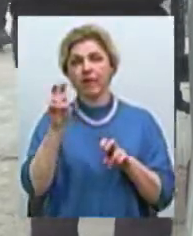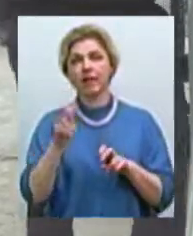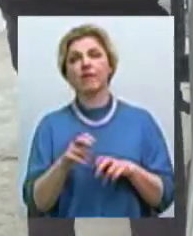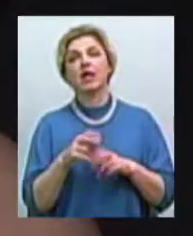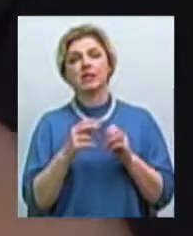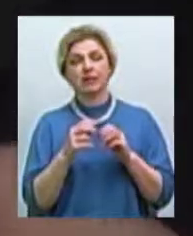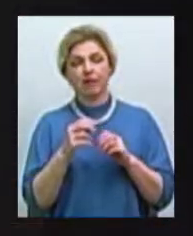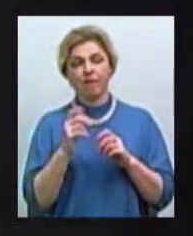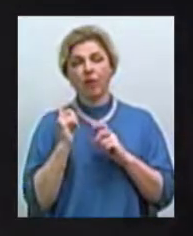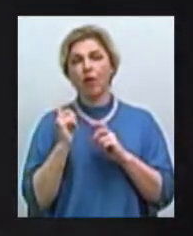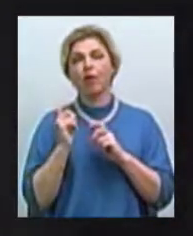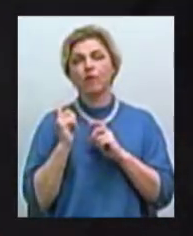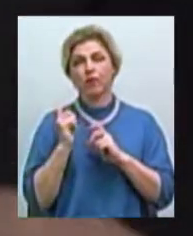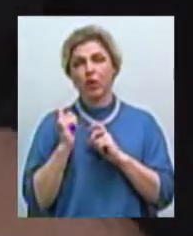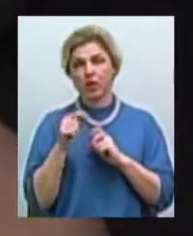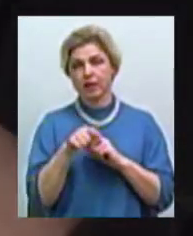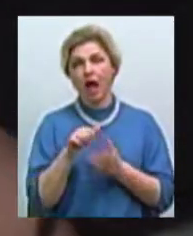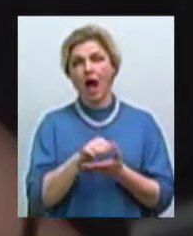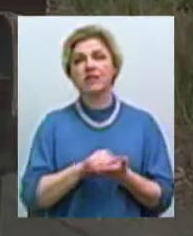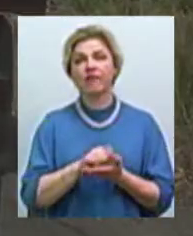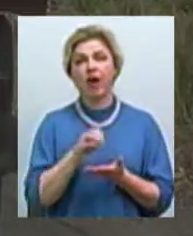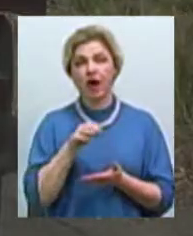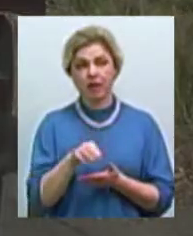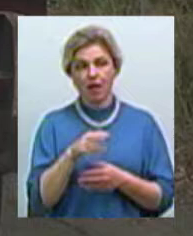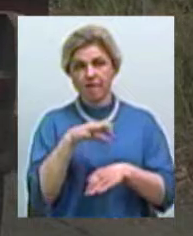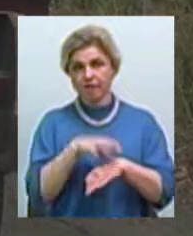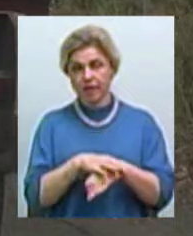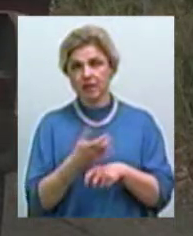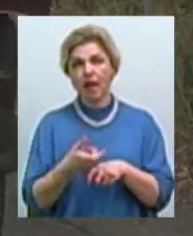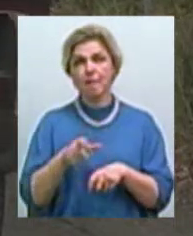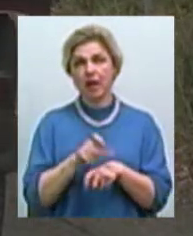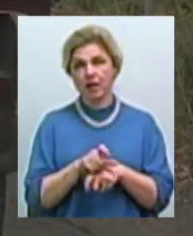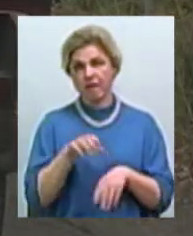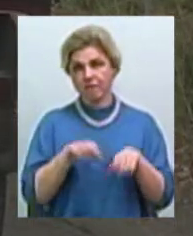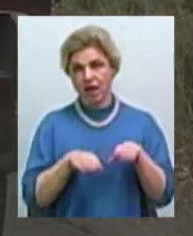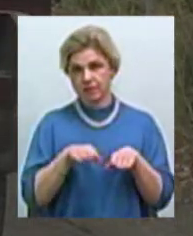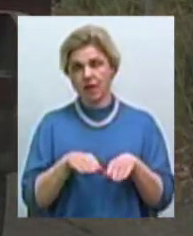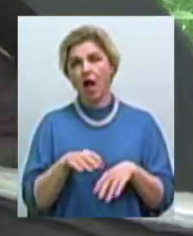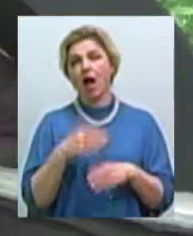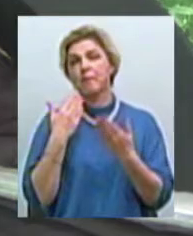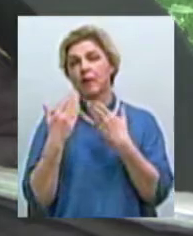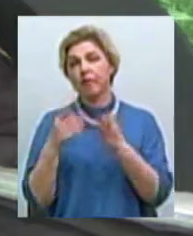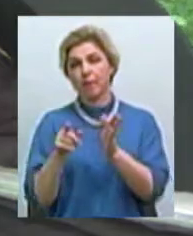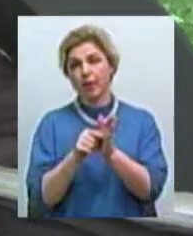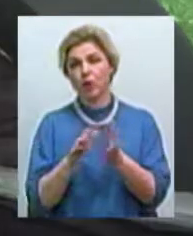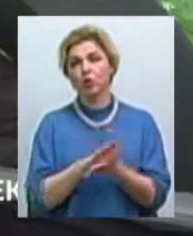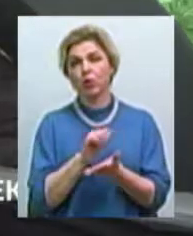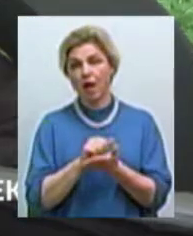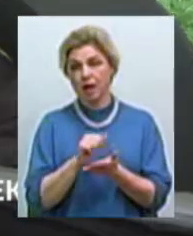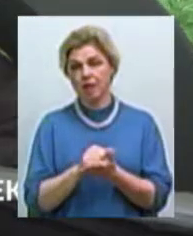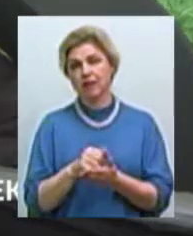«СПМК-17». Водій перевозить асфальт, прилад фіксує перевантаження. Спілкуватись з журналістами водій не став. Даний водій